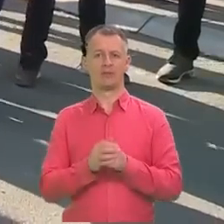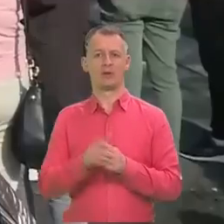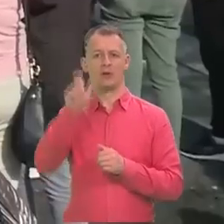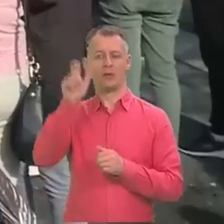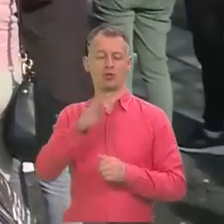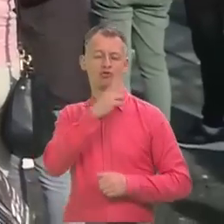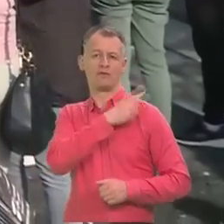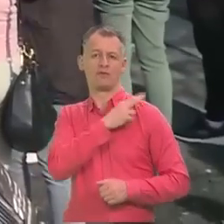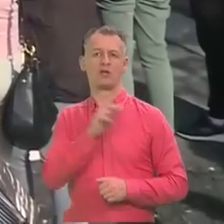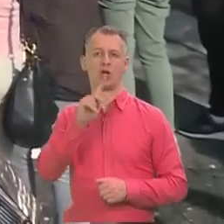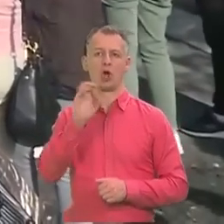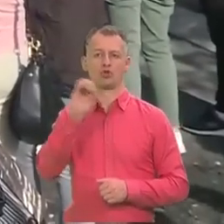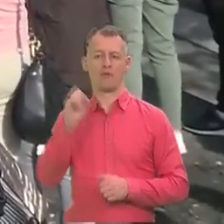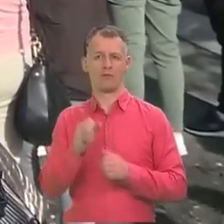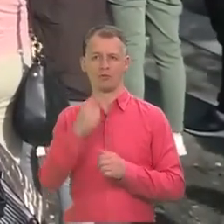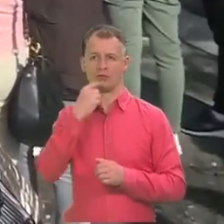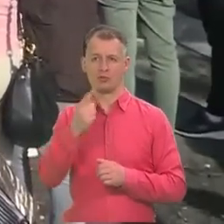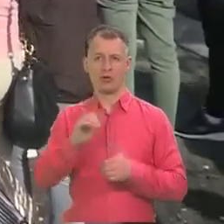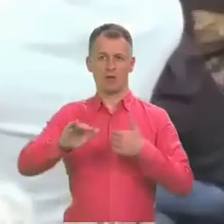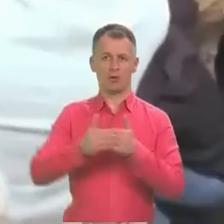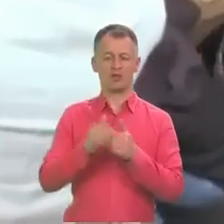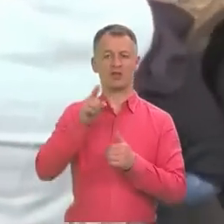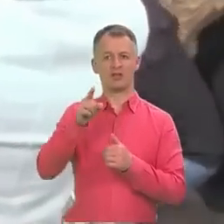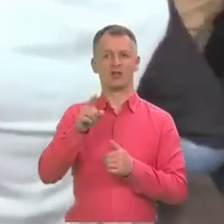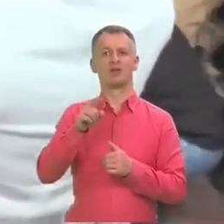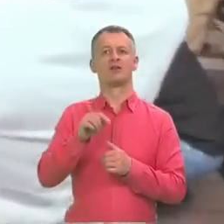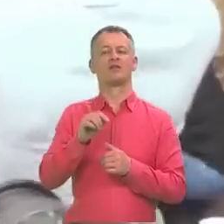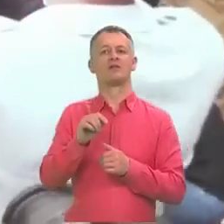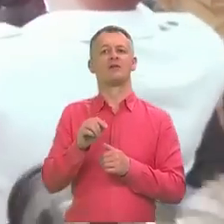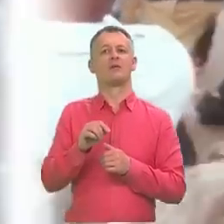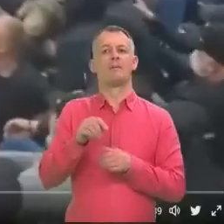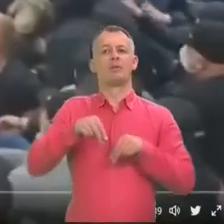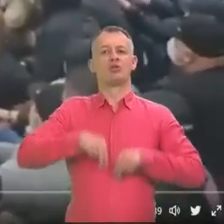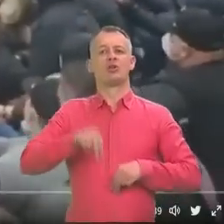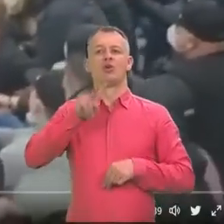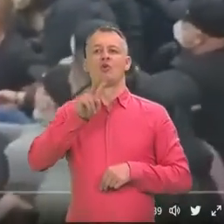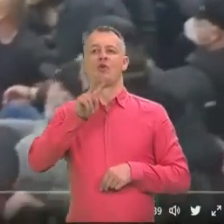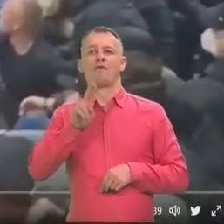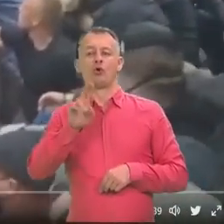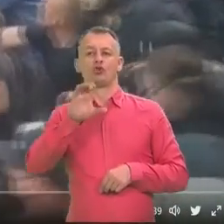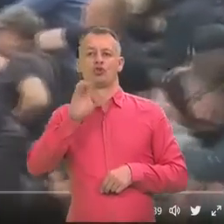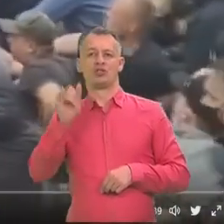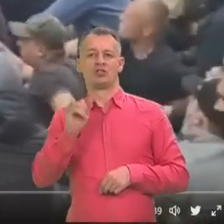liderii belgradeni din anturajul președintelui Serbiei Vučić au fost infiltrați pentru a provoca haos.